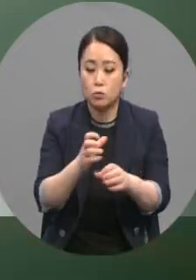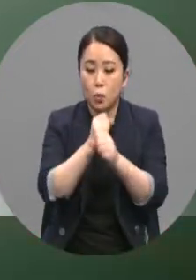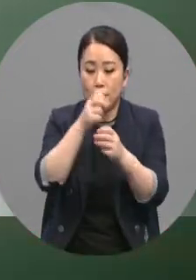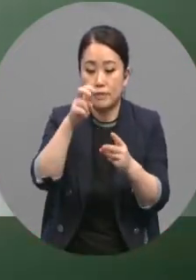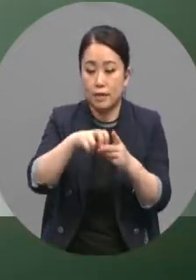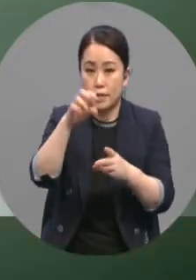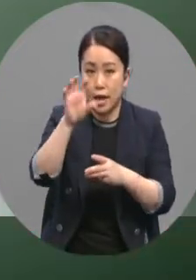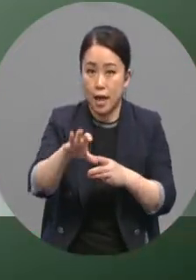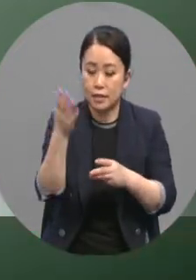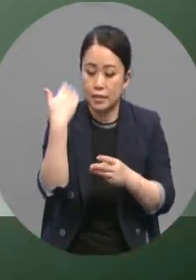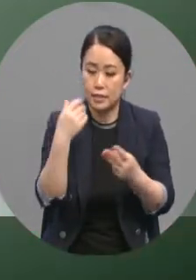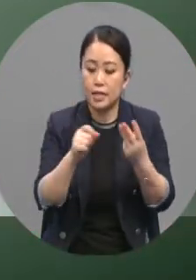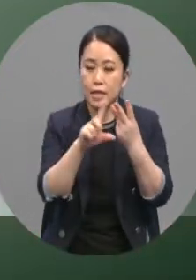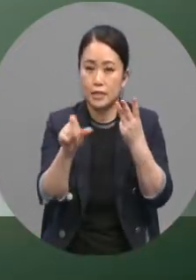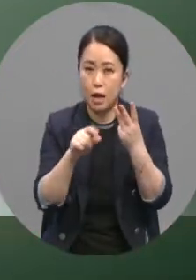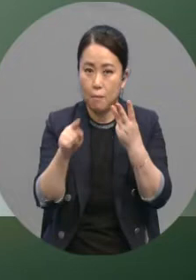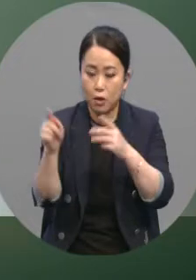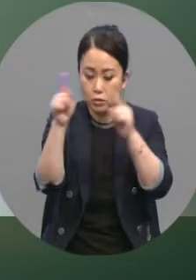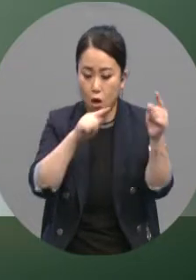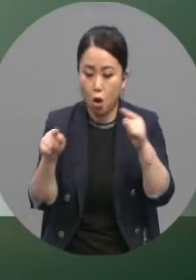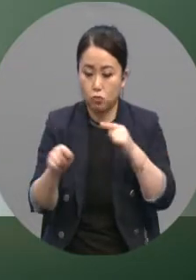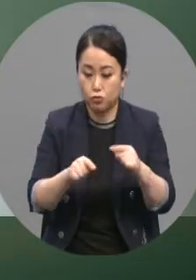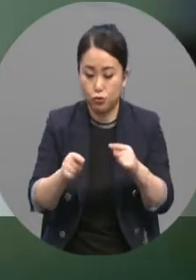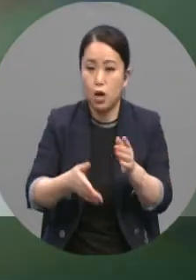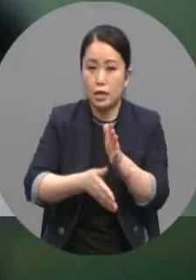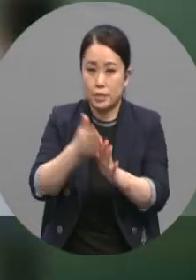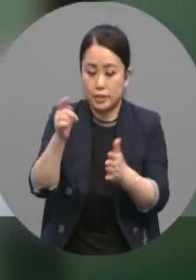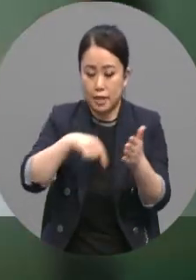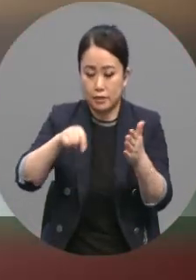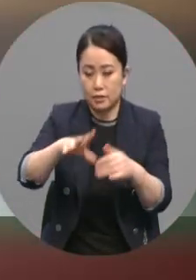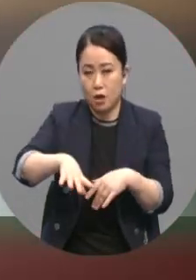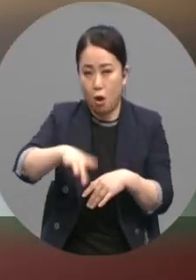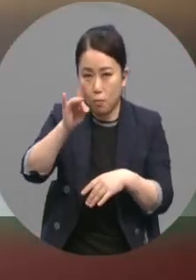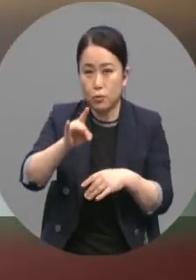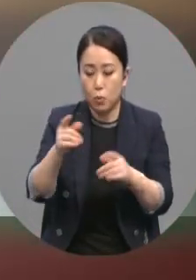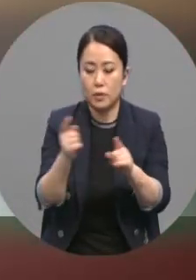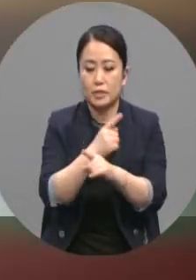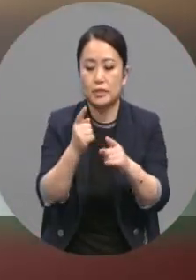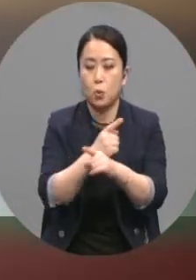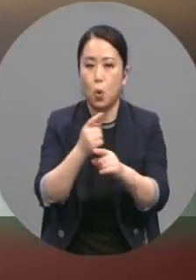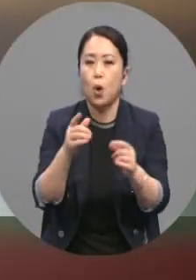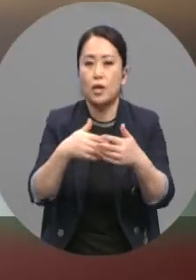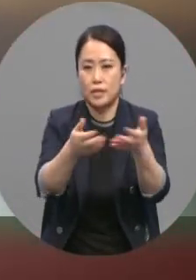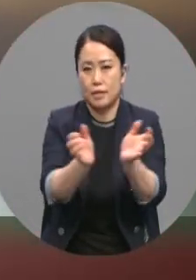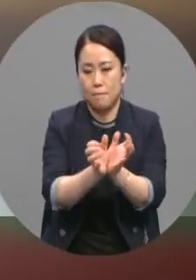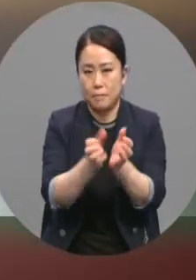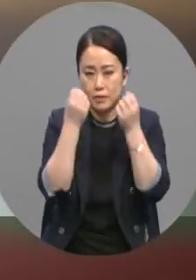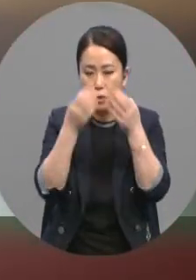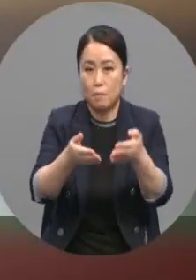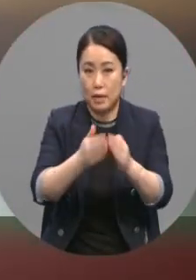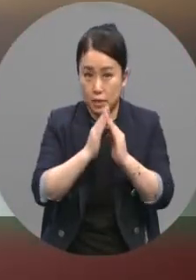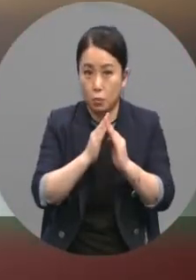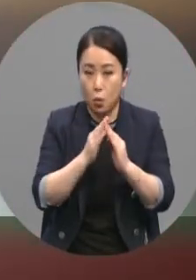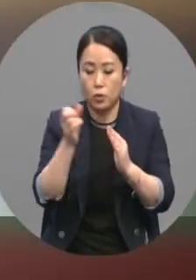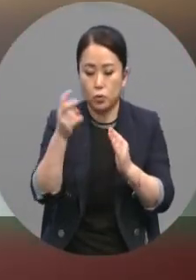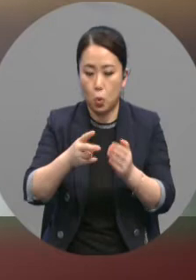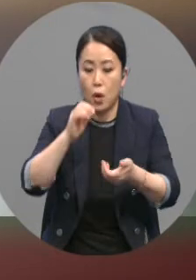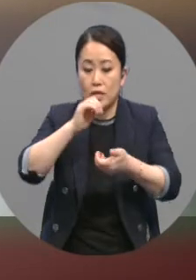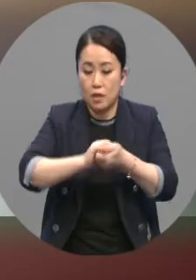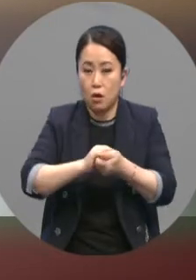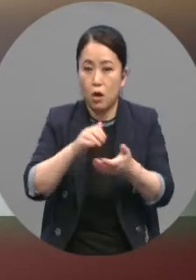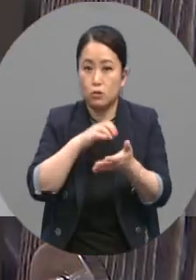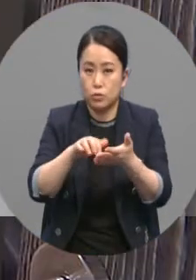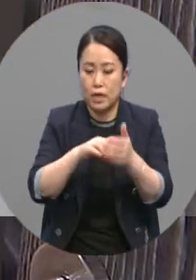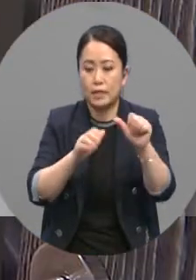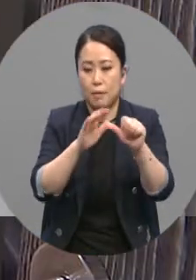지난 3월 전국 자치단체 가운데 처음으로 심리치료 팀을 신설하고 전문인력 정원을 5명으로 눌려 맞춤형